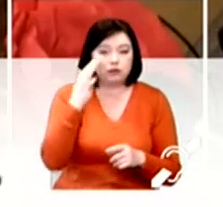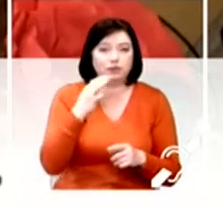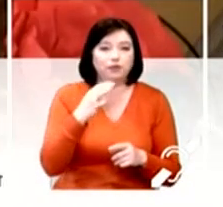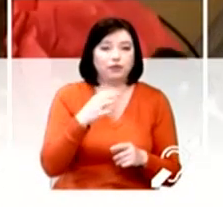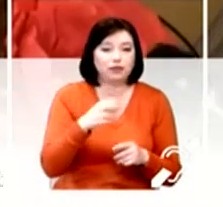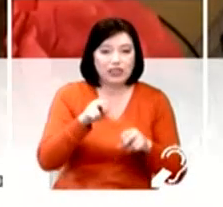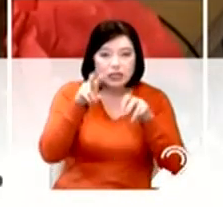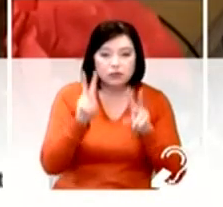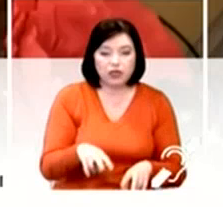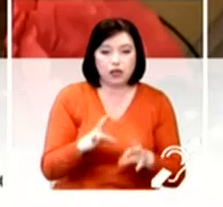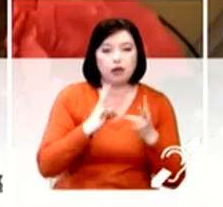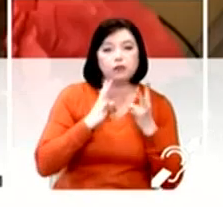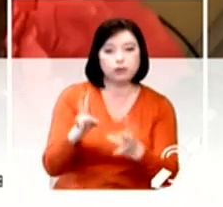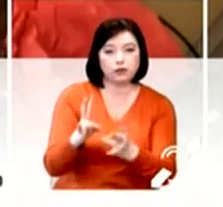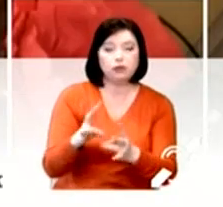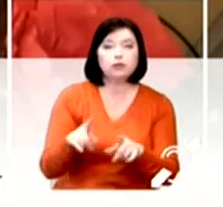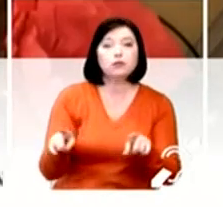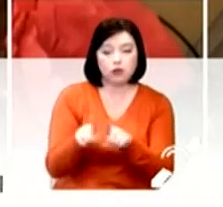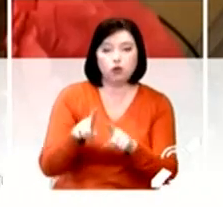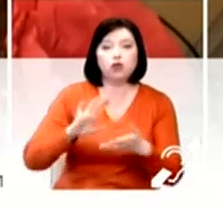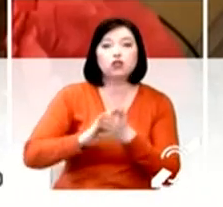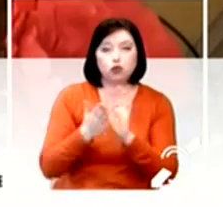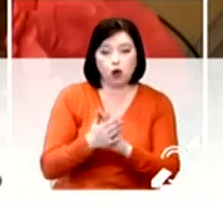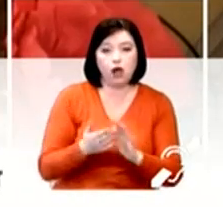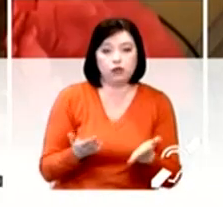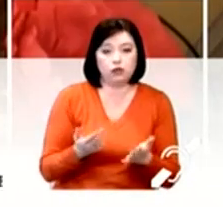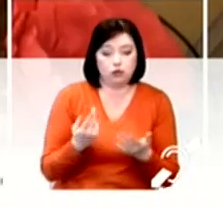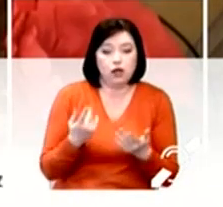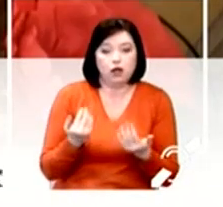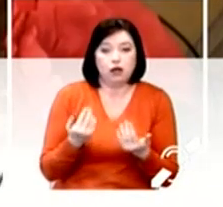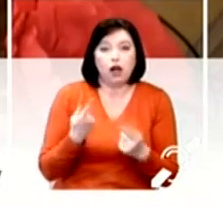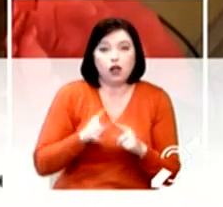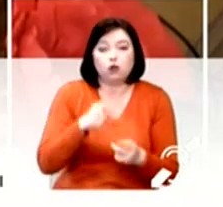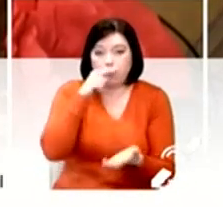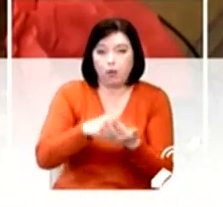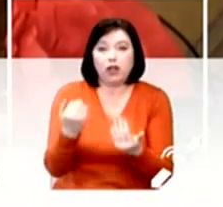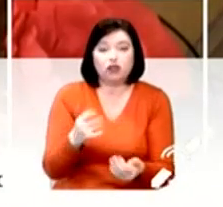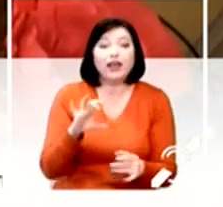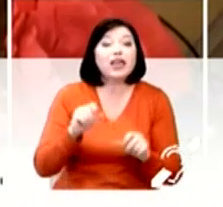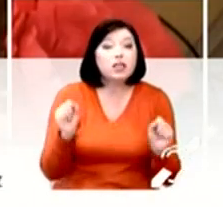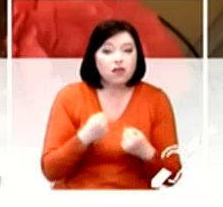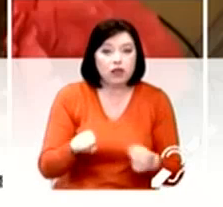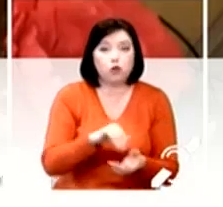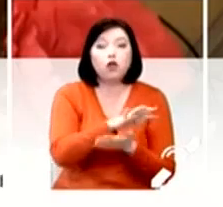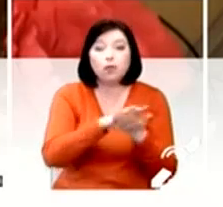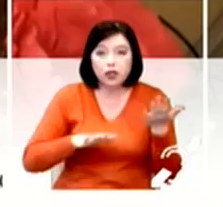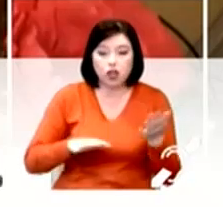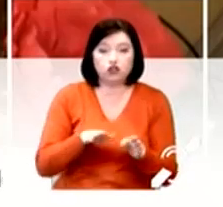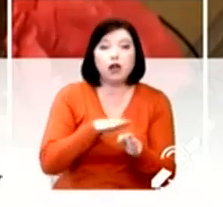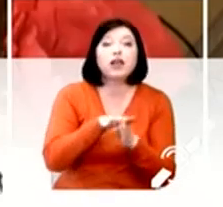adus compania în situația financiară precară în care se află și în imposibilitatea de a-și